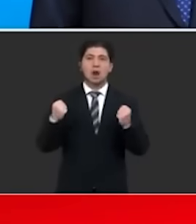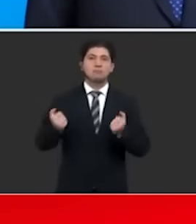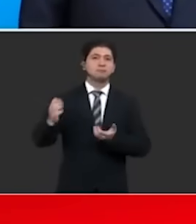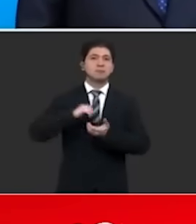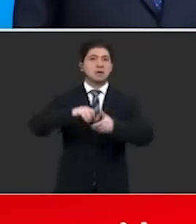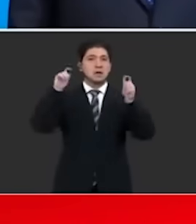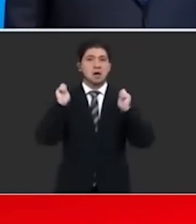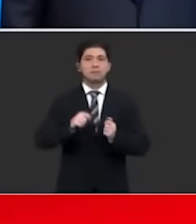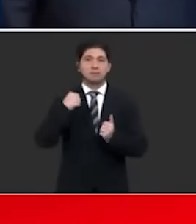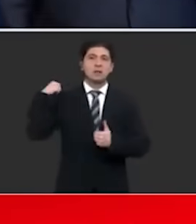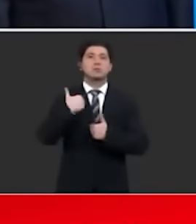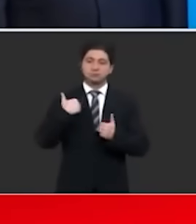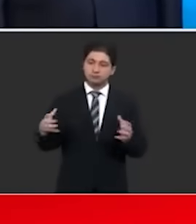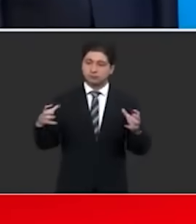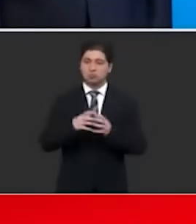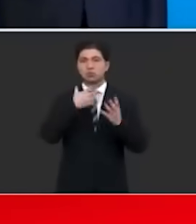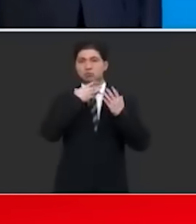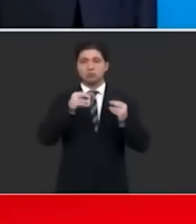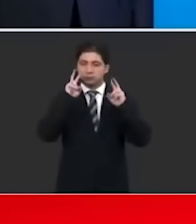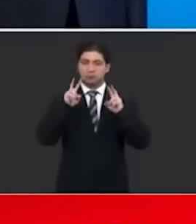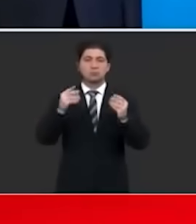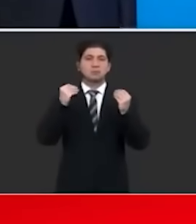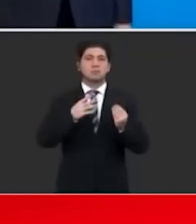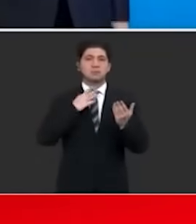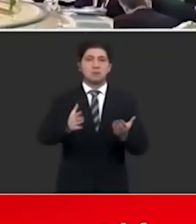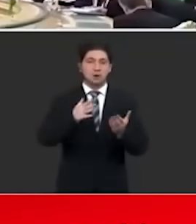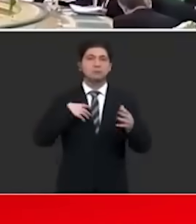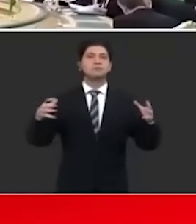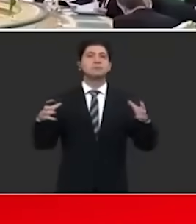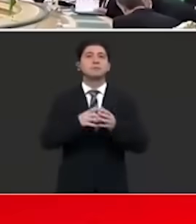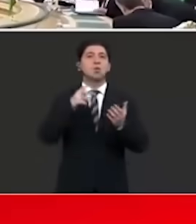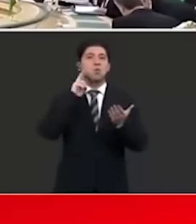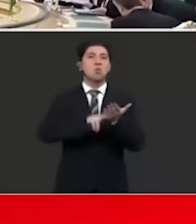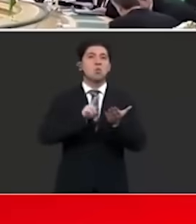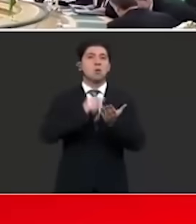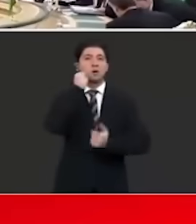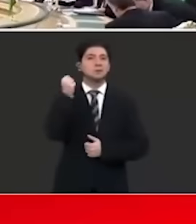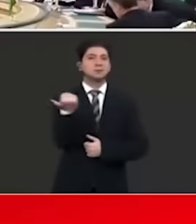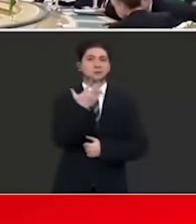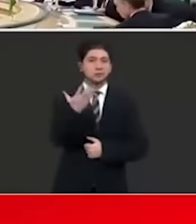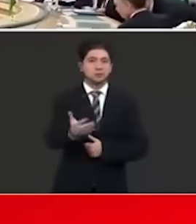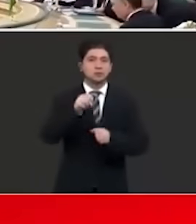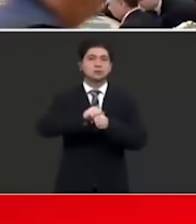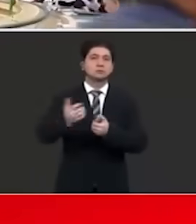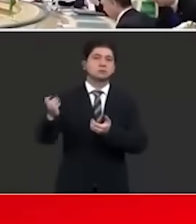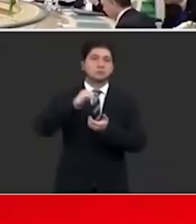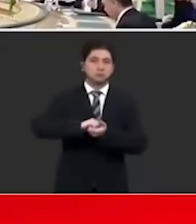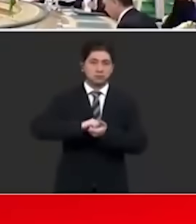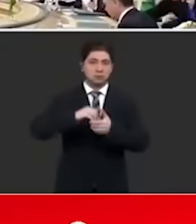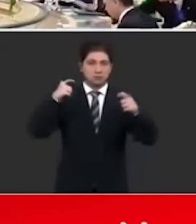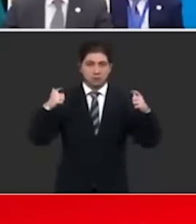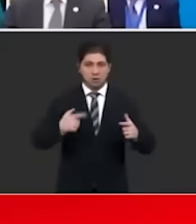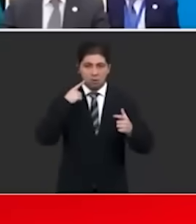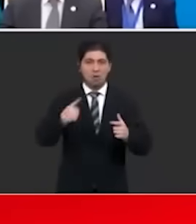bir kez daha perçinledik. Teşkilatımızın hem üye sayısı, hem işbirliği alanı, hem de